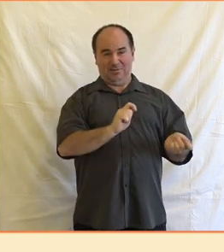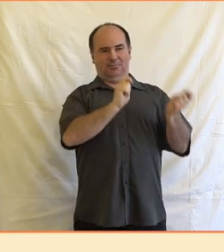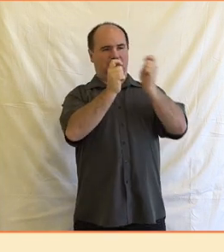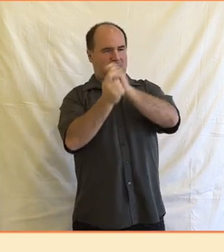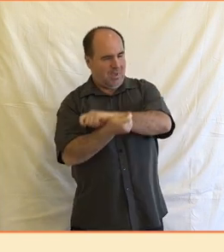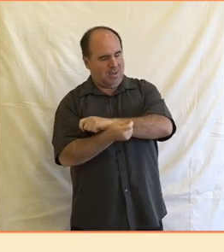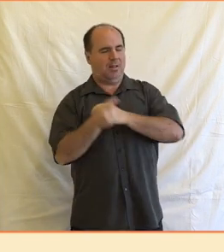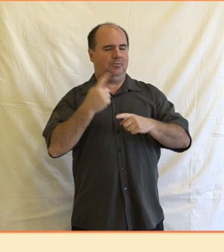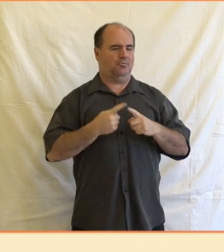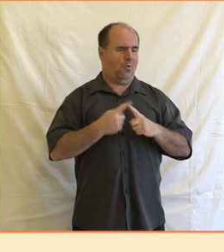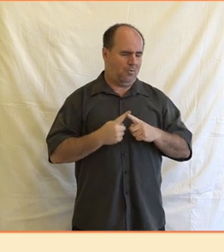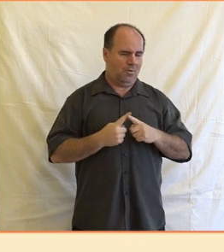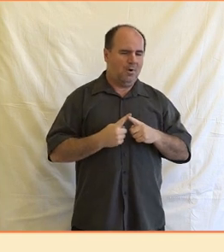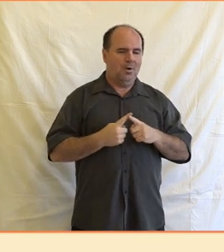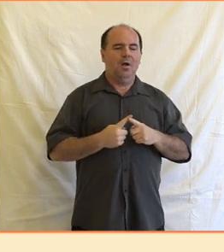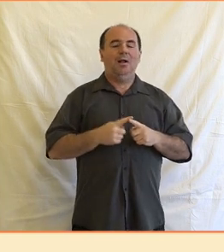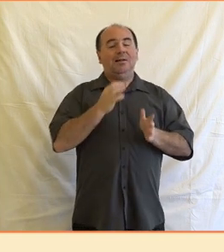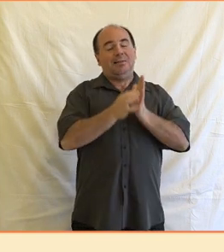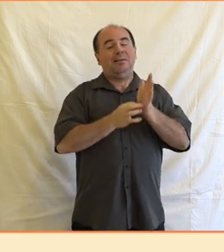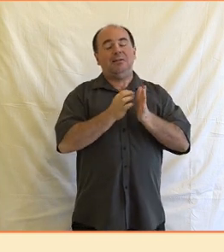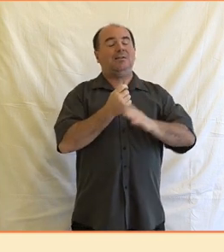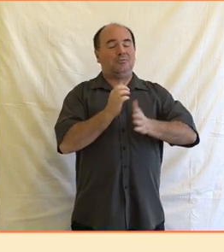jednodušší Digitální doba s lidskou tváří.